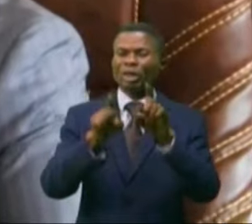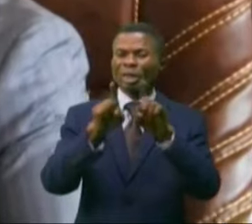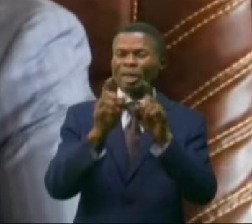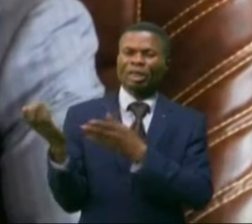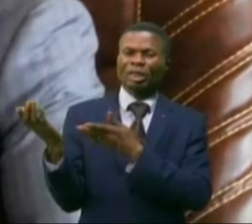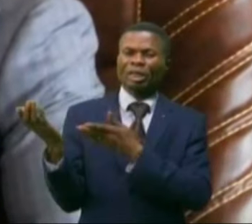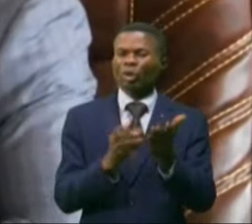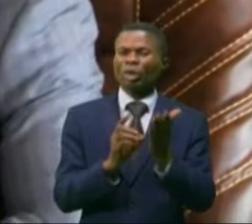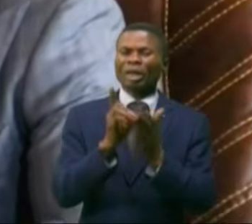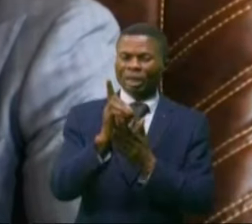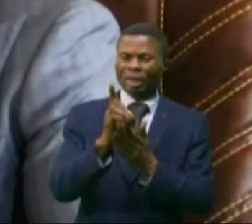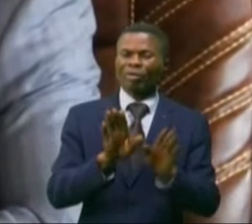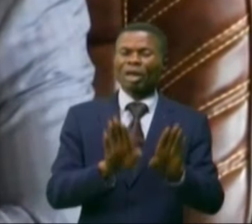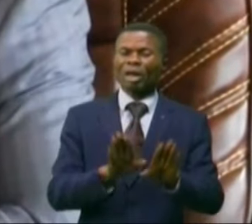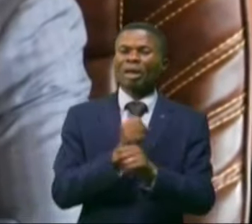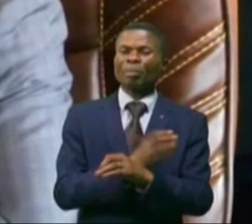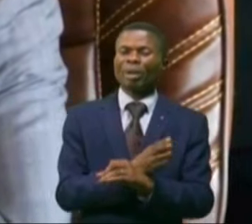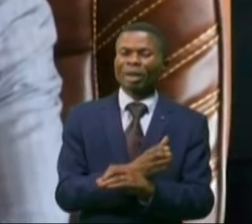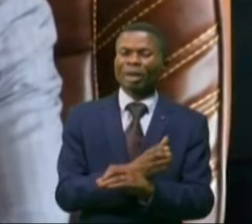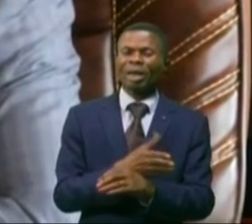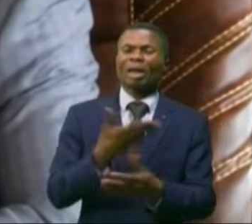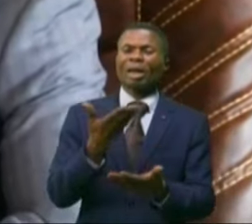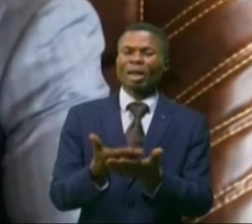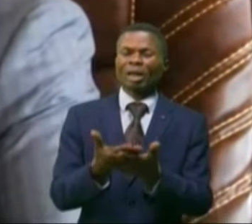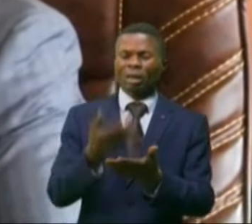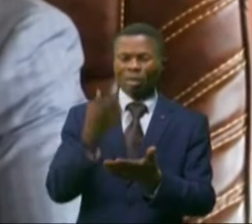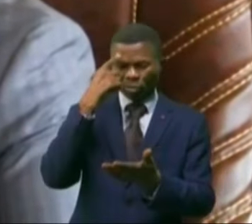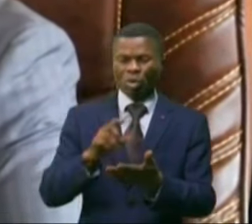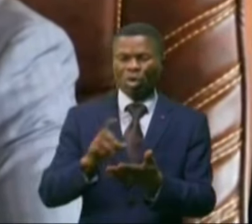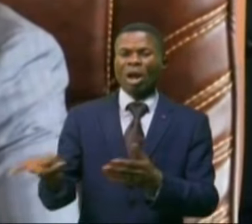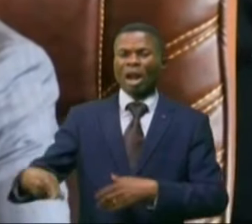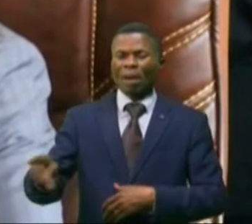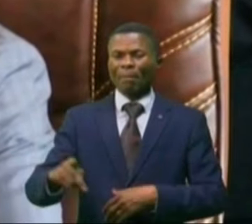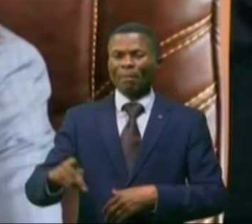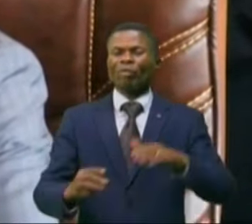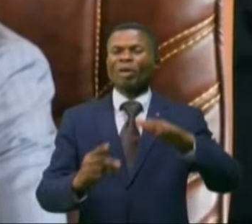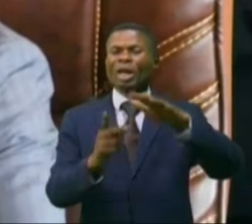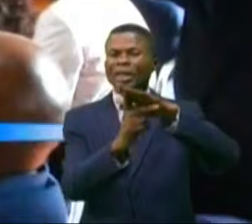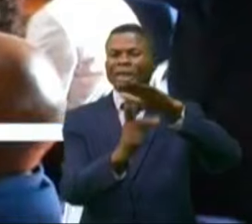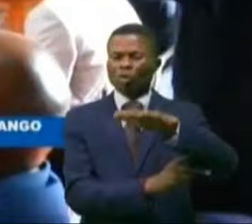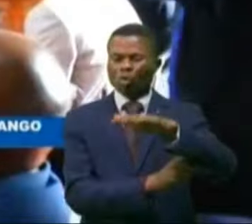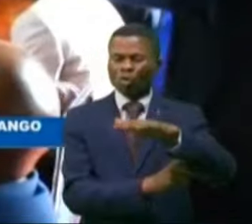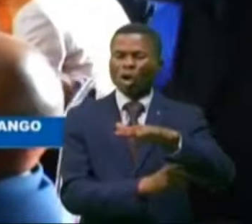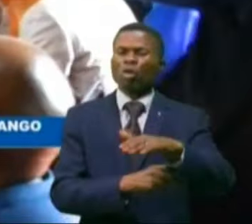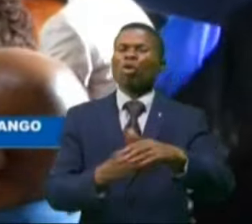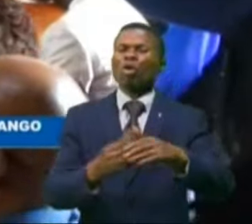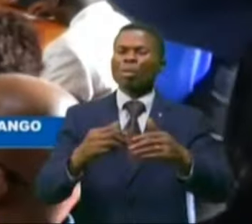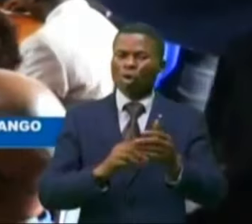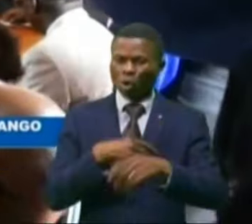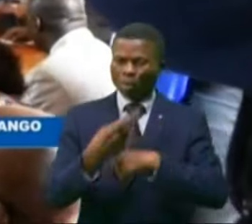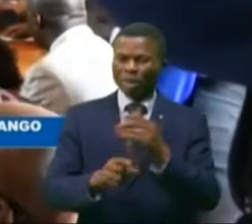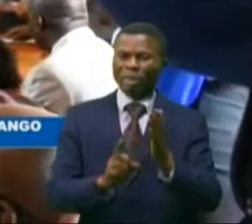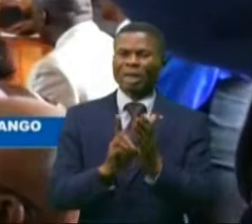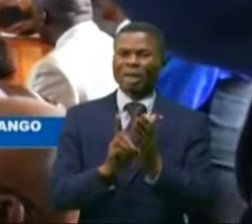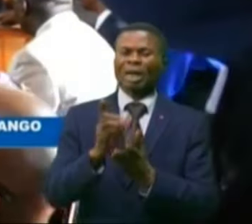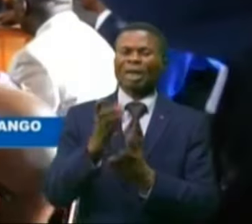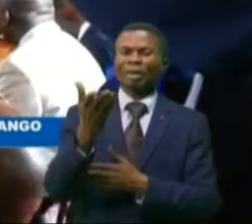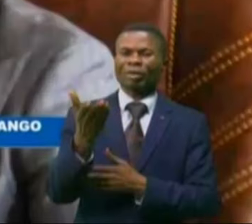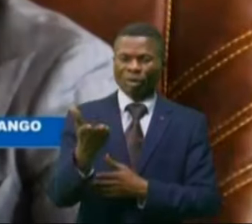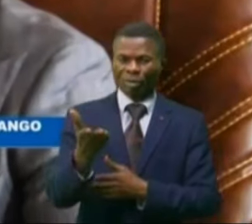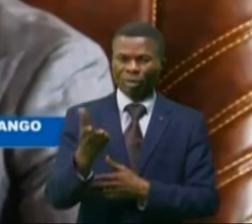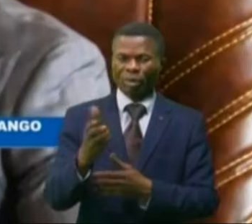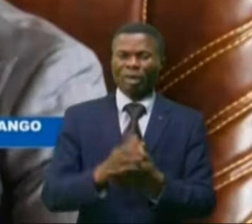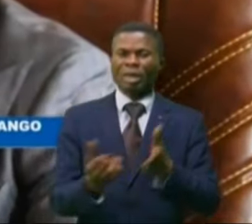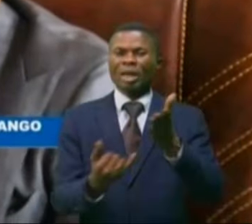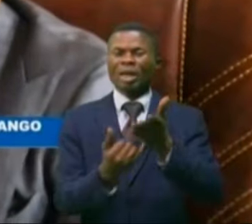tant attendu est enfin arrivé, ont-ils laissé entendre à travers des ovations nourries à l'endroit de cet